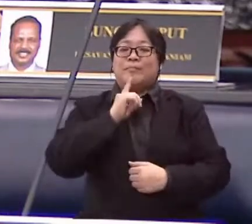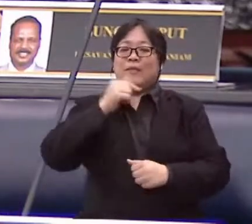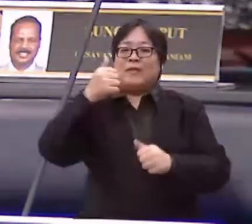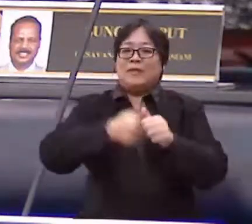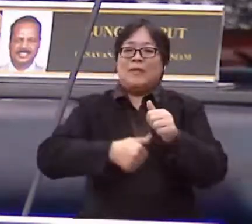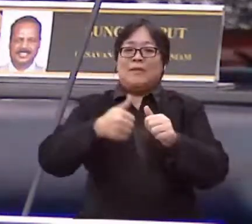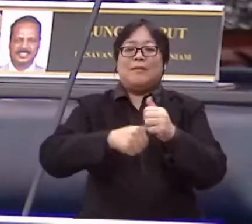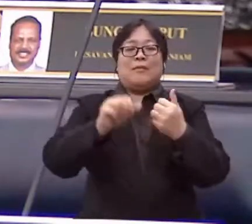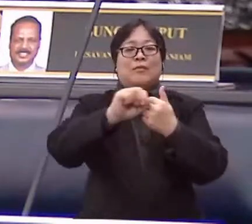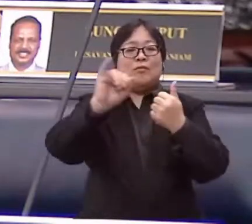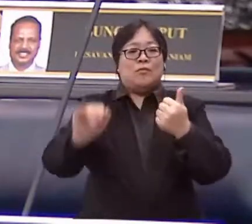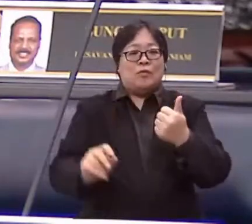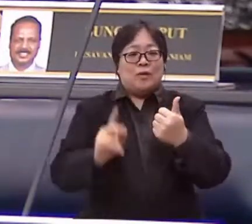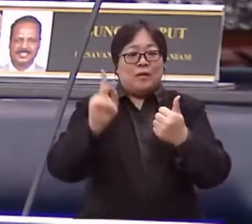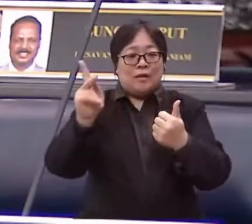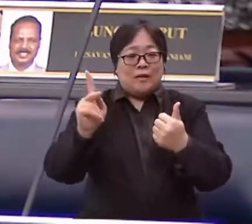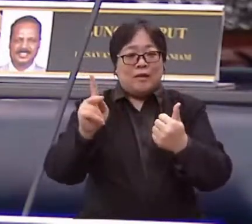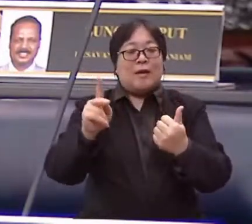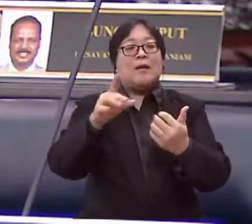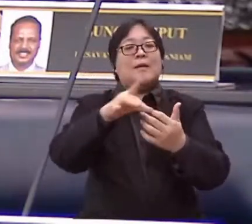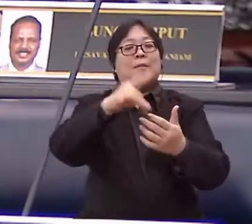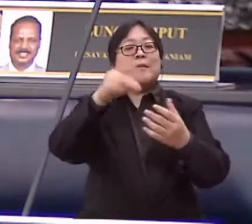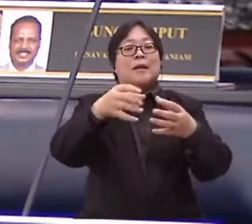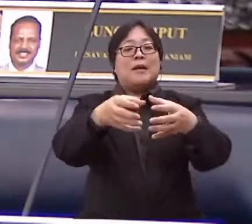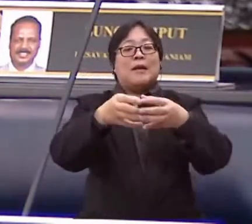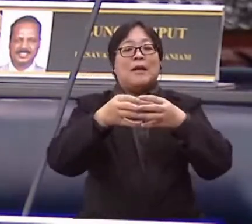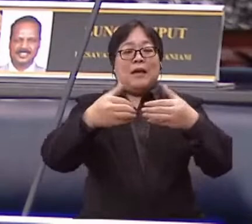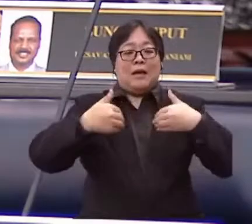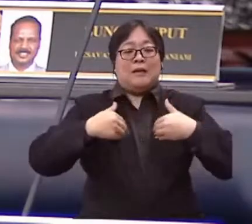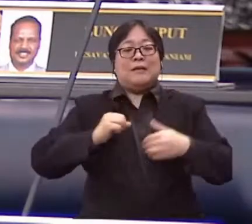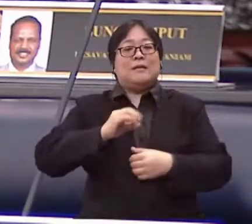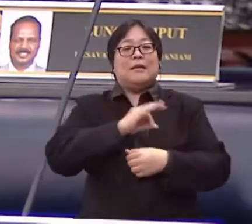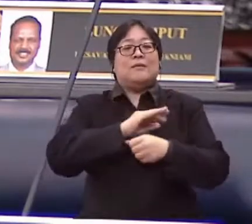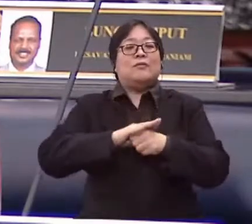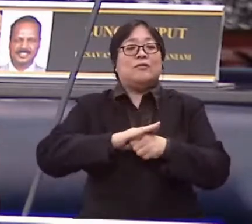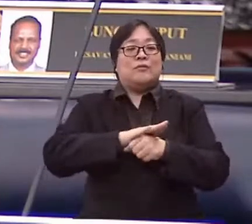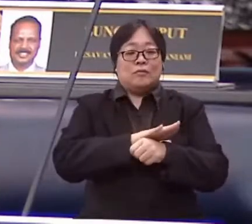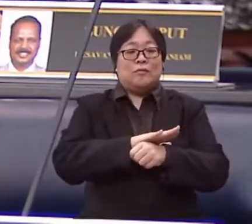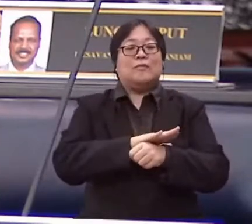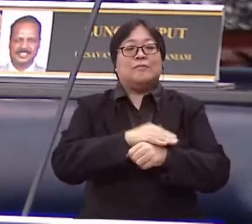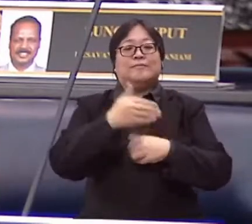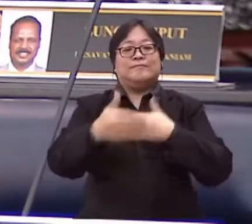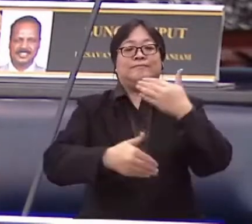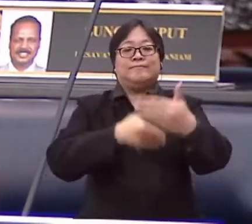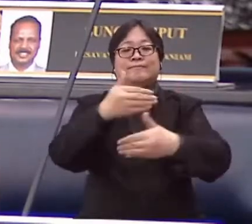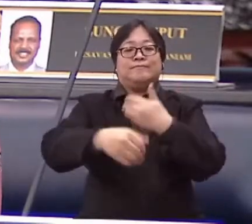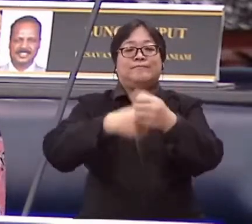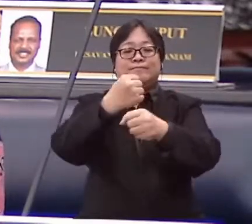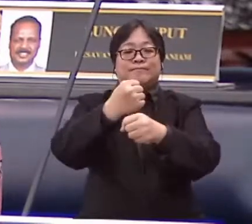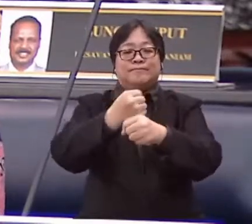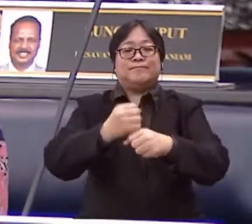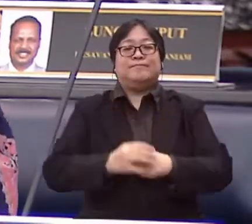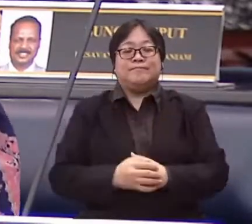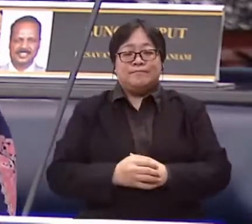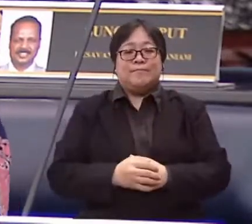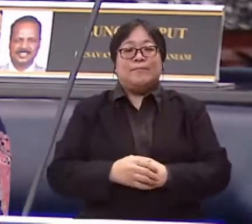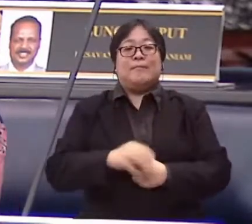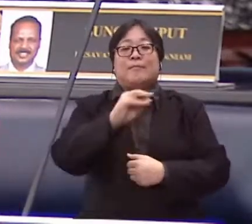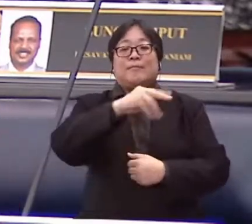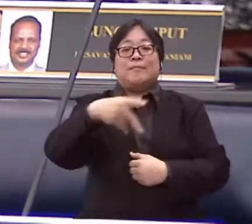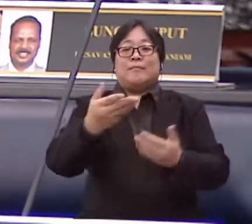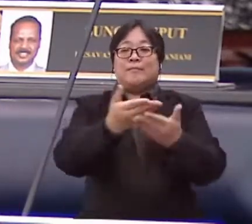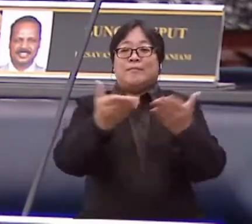setiap jawaban kuasa pilihan khas mempunyai kaki tangan mencukupi untuk menjalankan tugas ahli yang